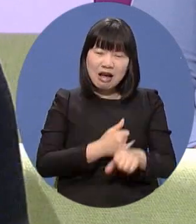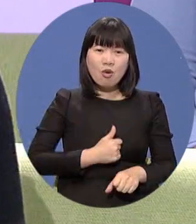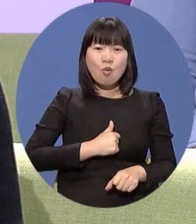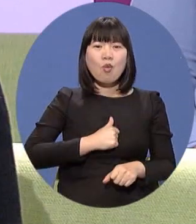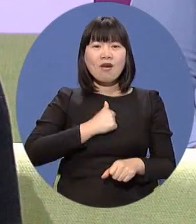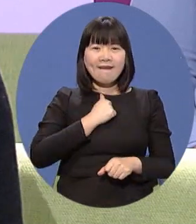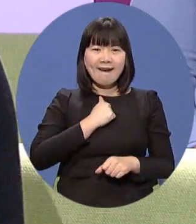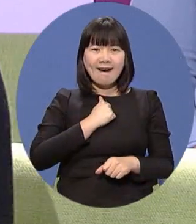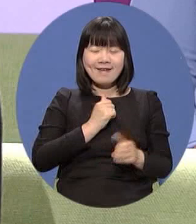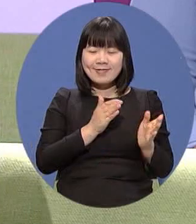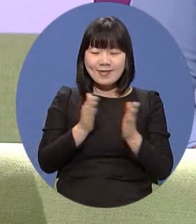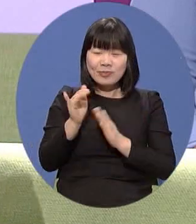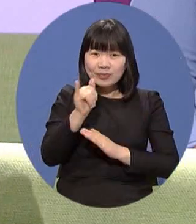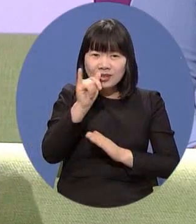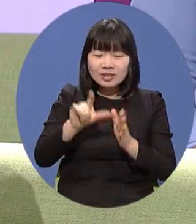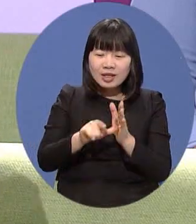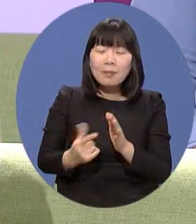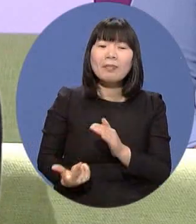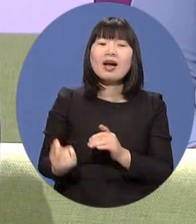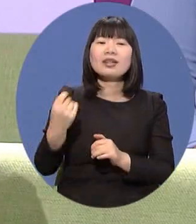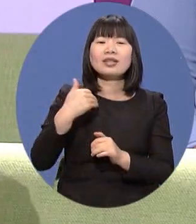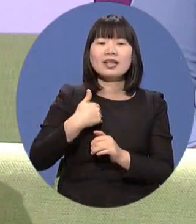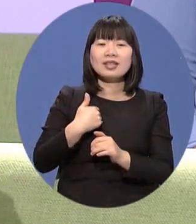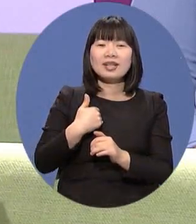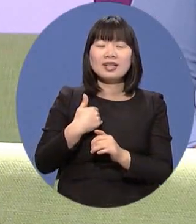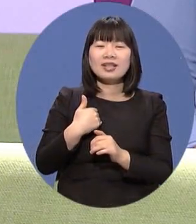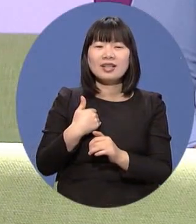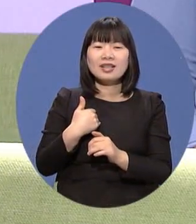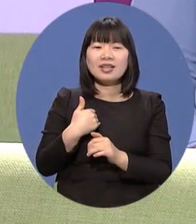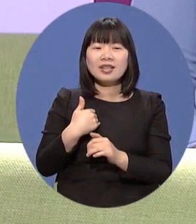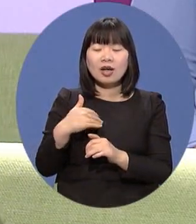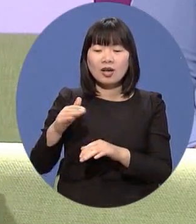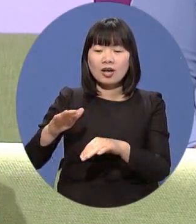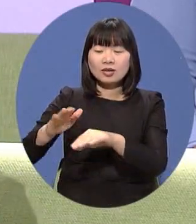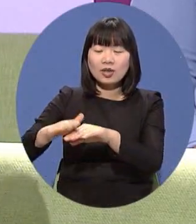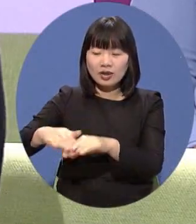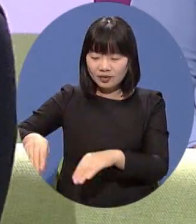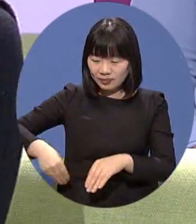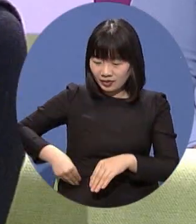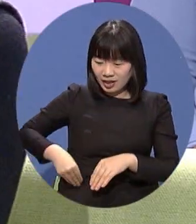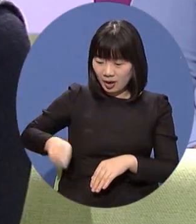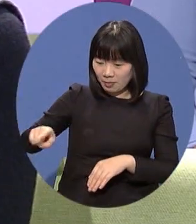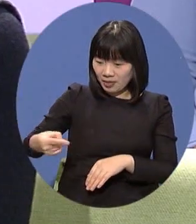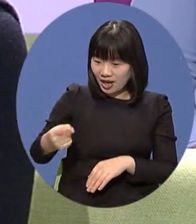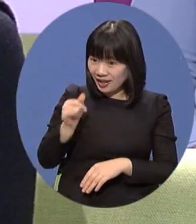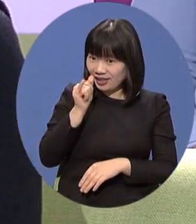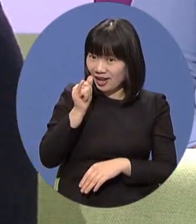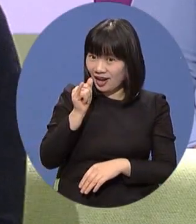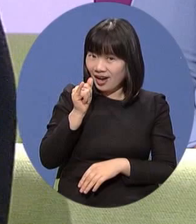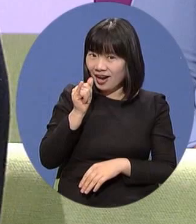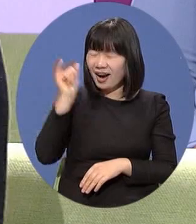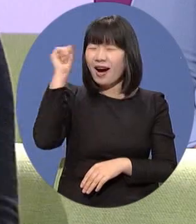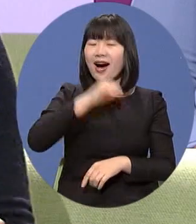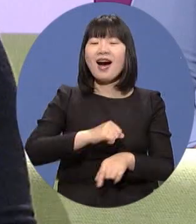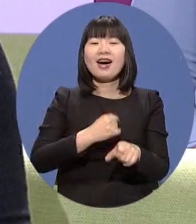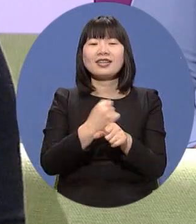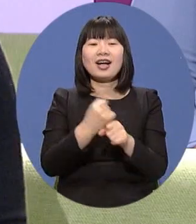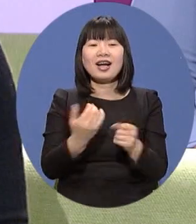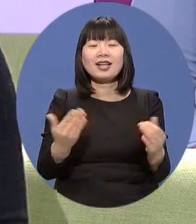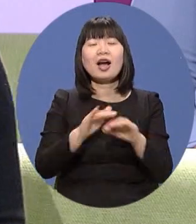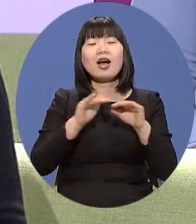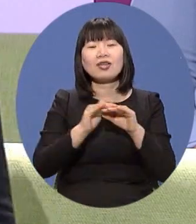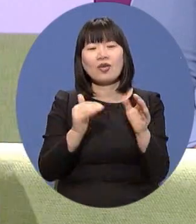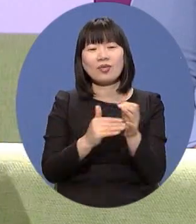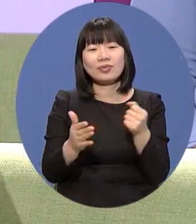화날 태세를 하는 거예요. 그럴 때 얼른 제가 아이 주머니인데 손을 대면서 여기 100원 있네 딱 하니까 아이는 당황한 일이